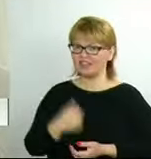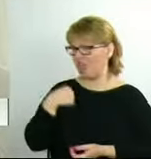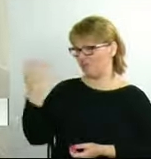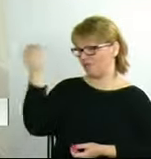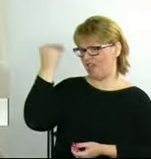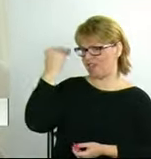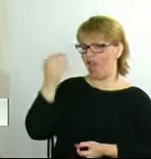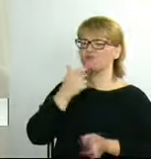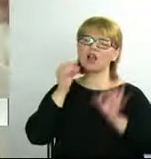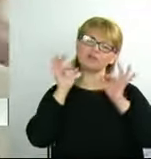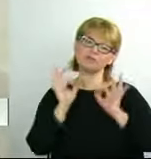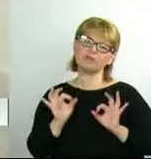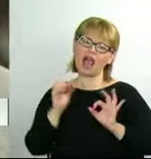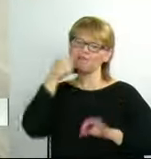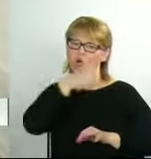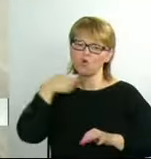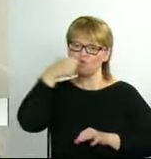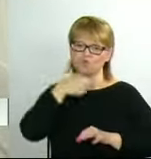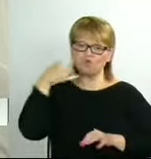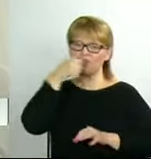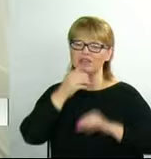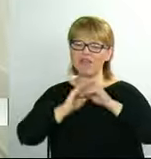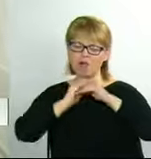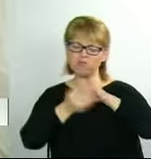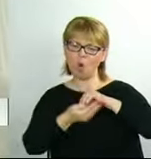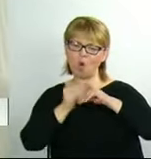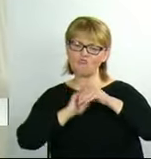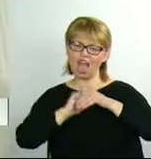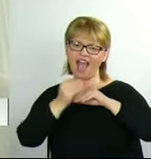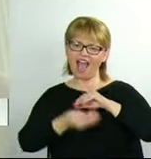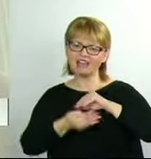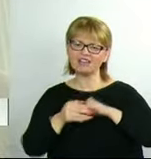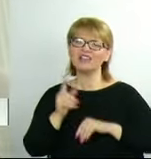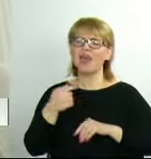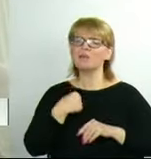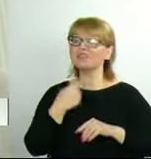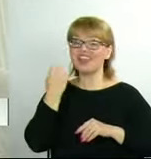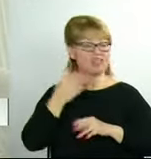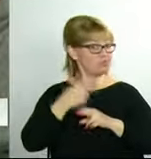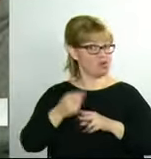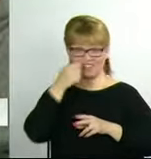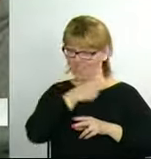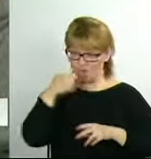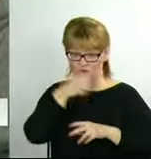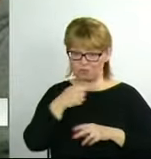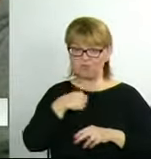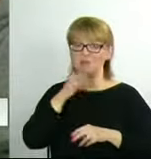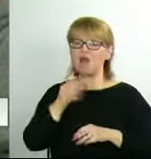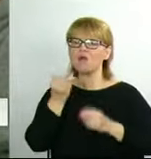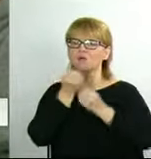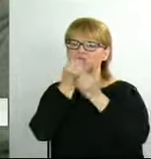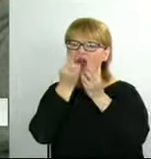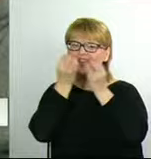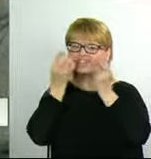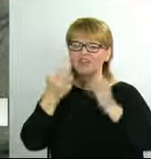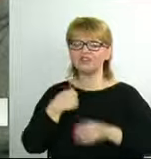vlastne, ako sa umýva toto, čo tu máme povlak. No tak potom sa nám tam utvorujú baktérie, keď si to poriadne neumieme. A teraz som sa naučila a